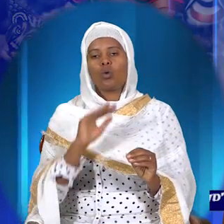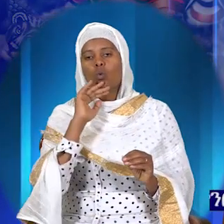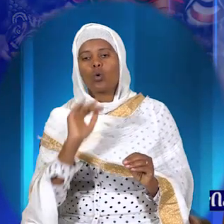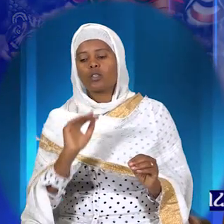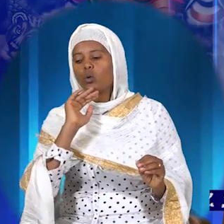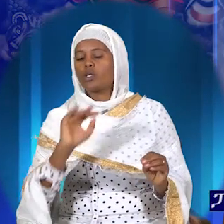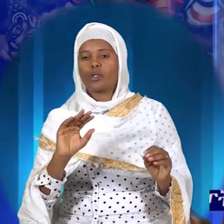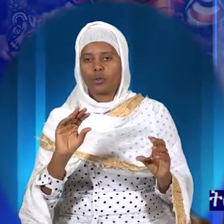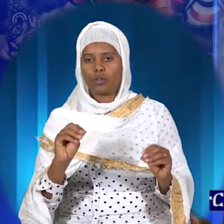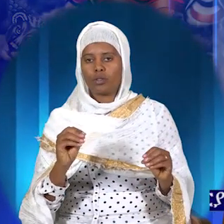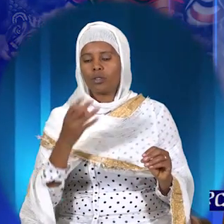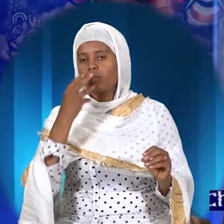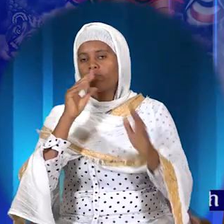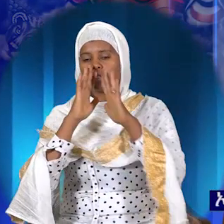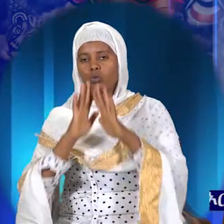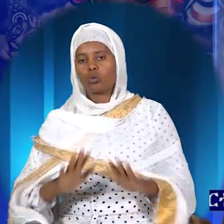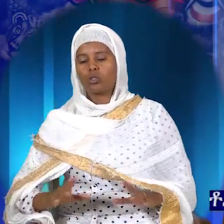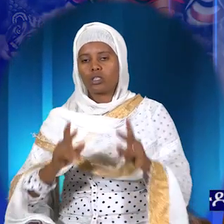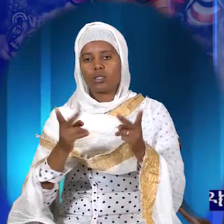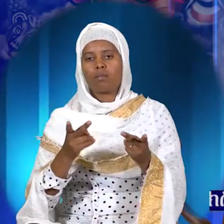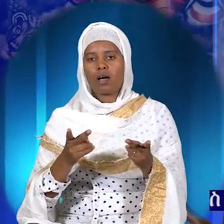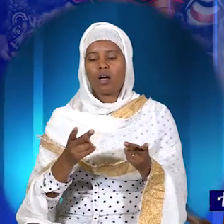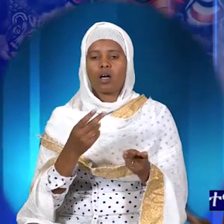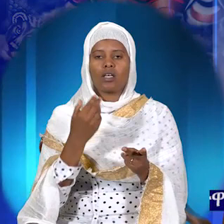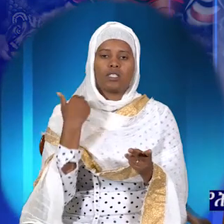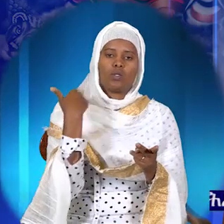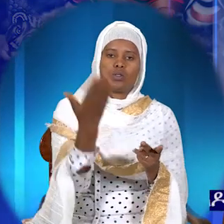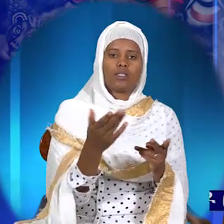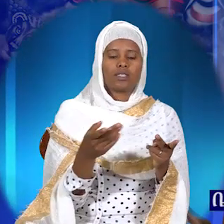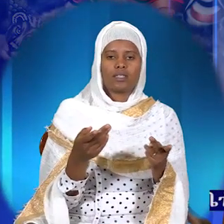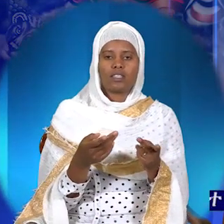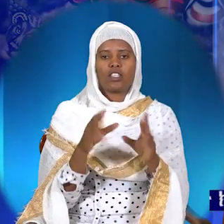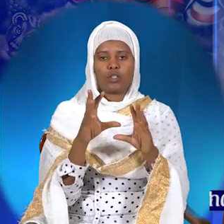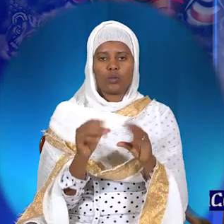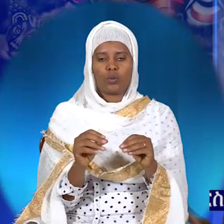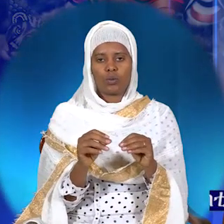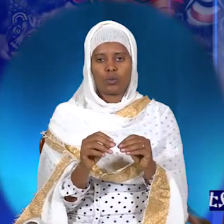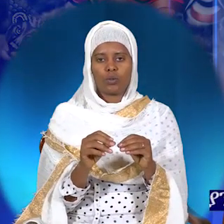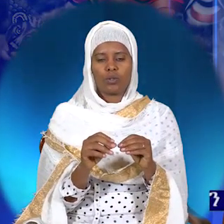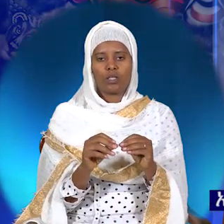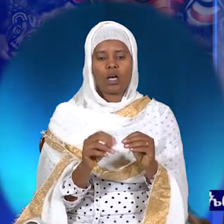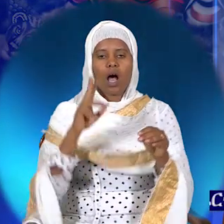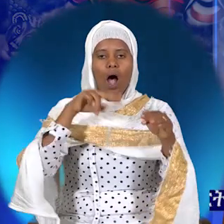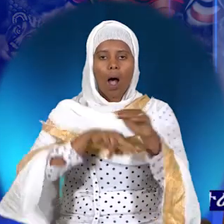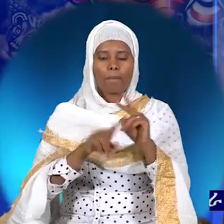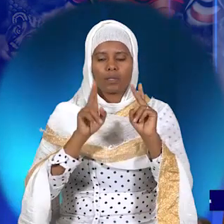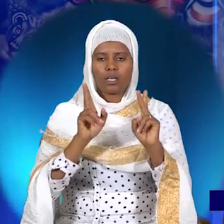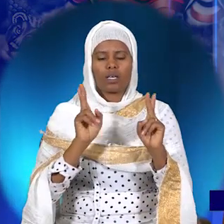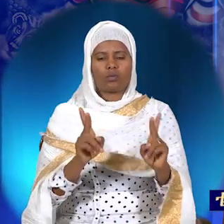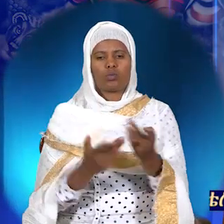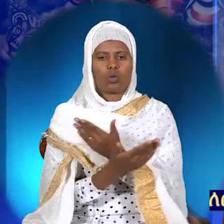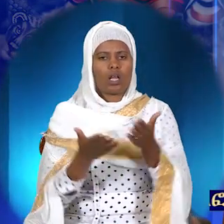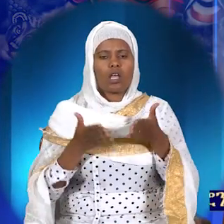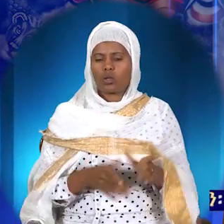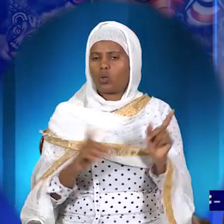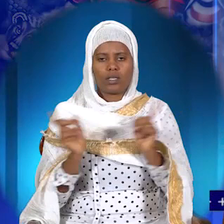ኣብ ዘይተወልደ እዩ ወልድ ተወላዲ እዩ፣ መንፈስ ቅዱስ ድማ ሰራጺ እዩ። ኣብ ዘይተወልደ እዩ፣ ካብ ማንም ድማ